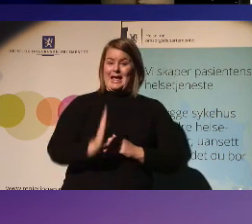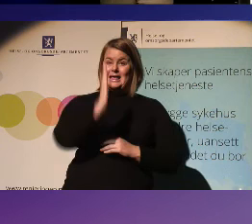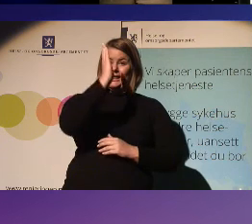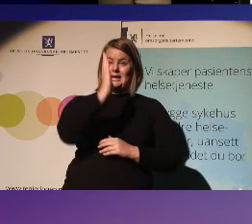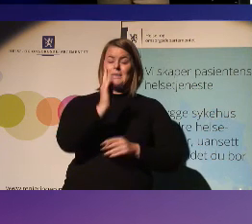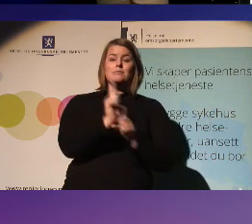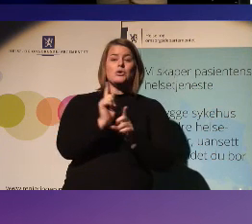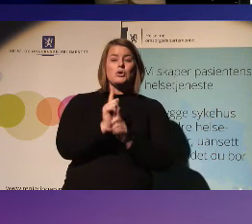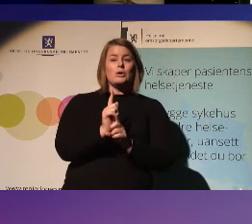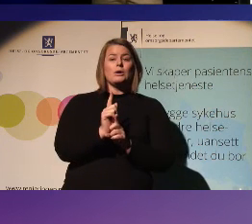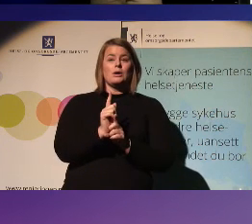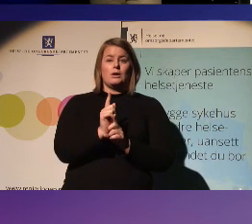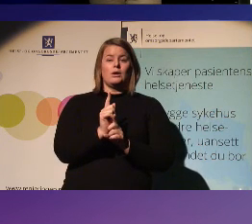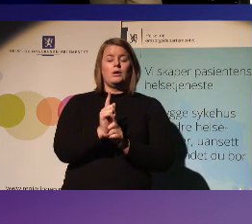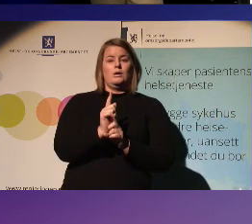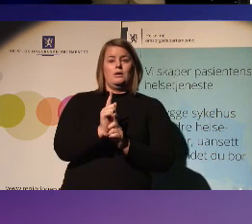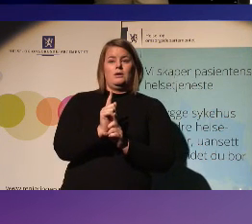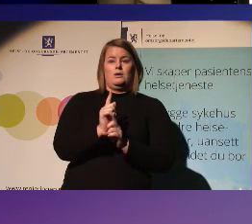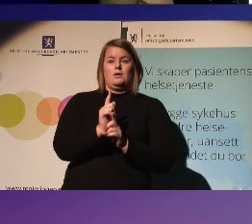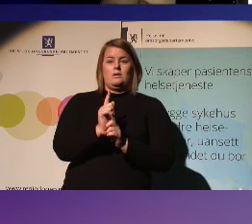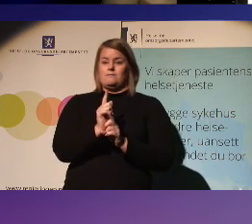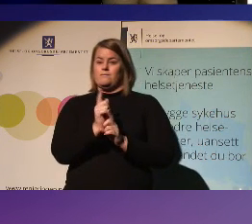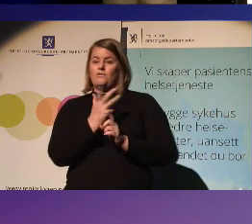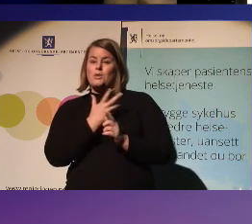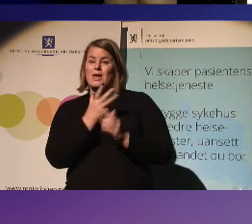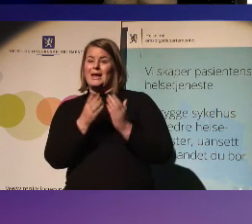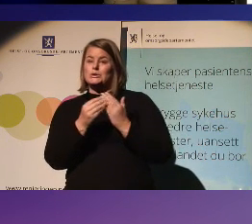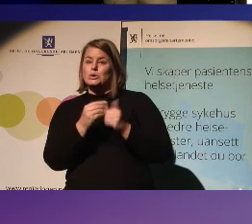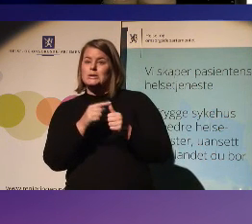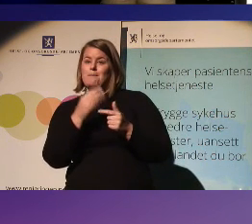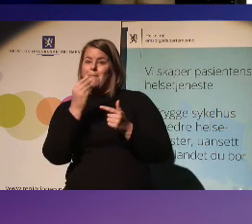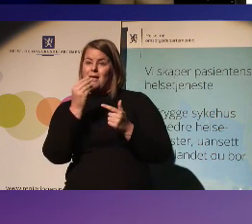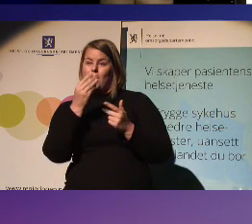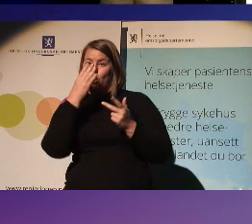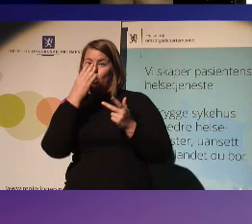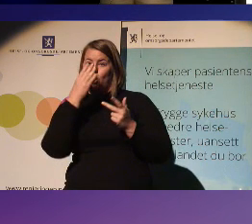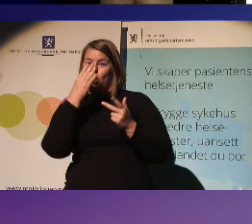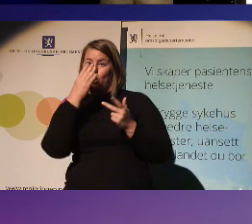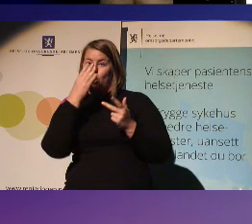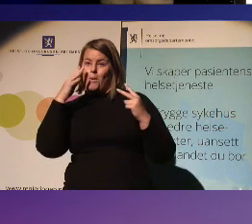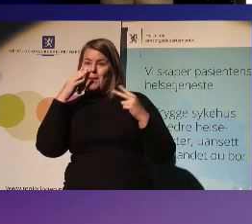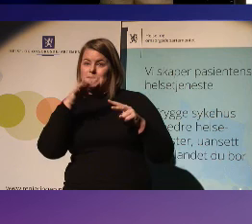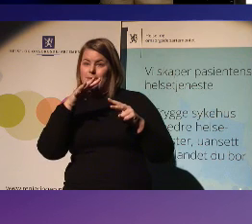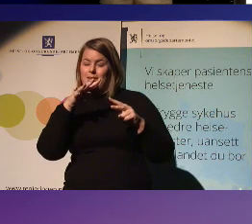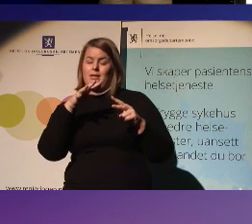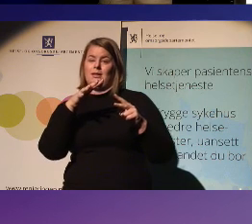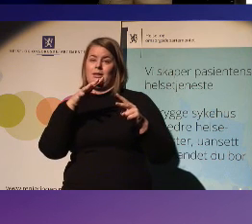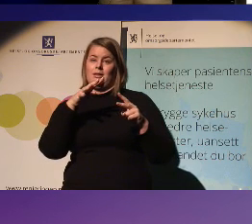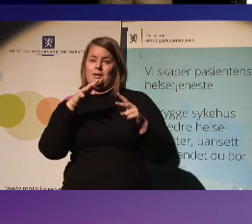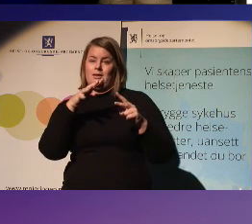på en måte ressurser, penger, oppmerksomhet går på den behandlingstunge.